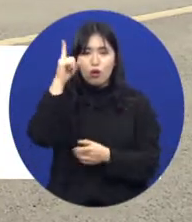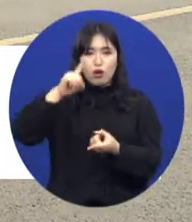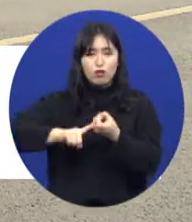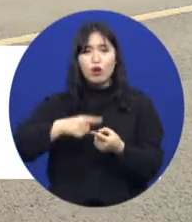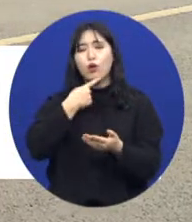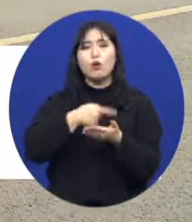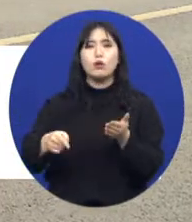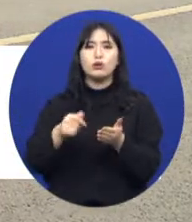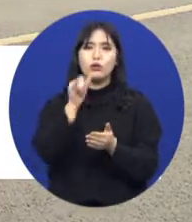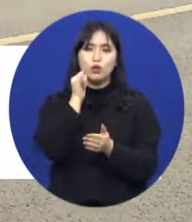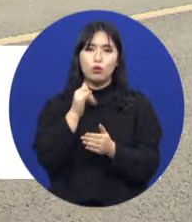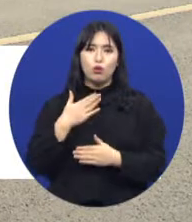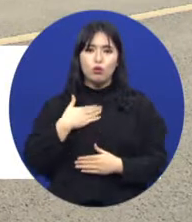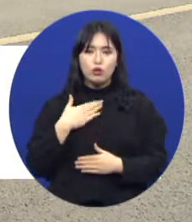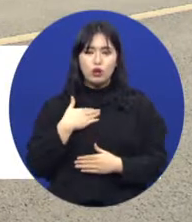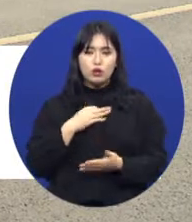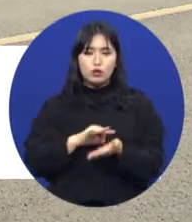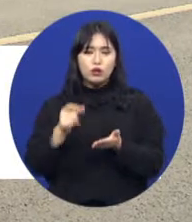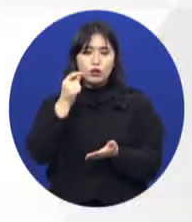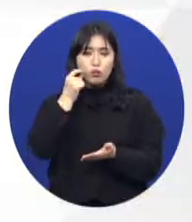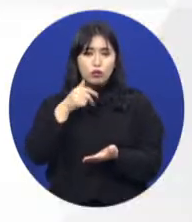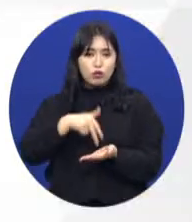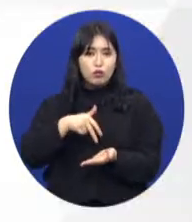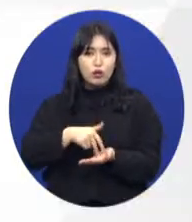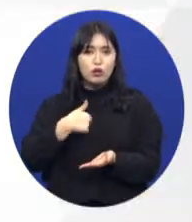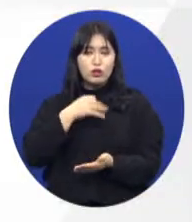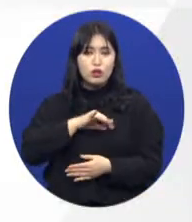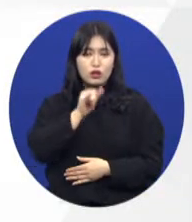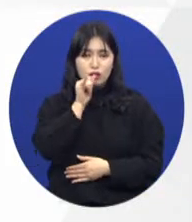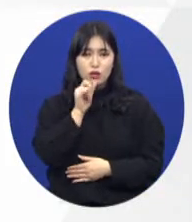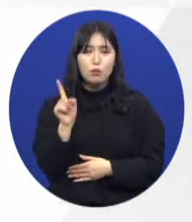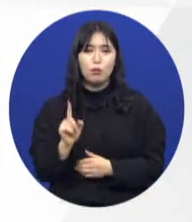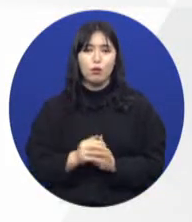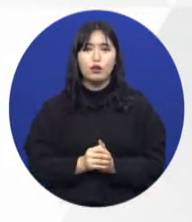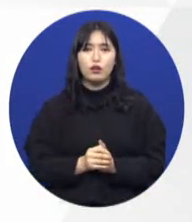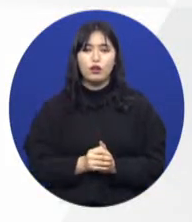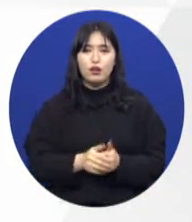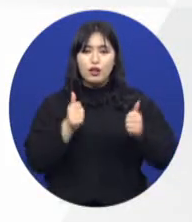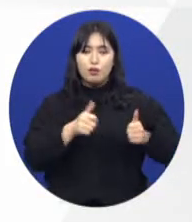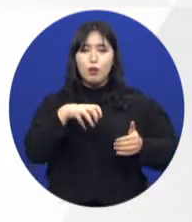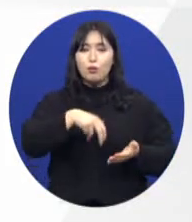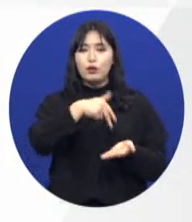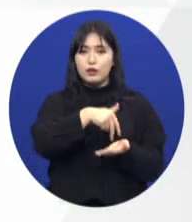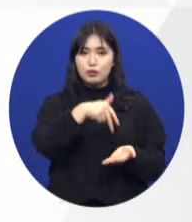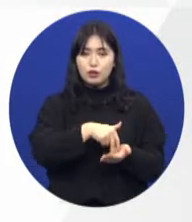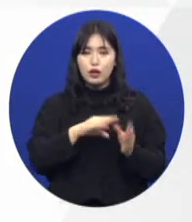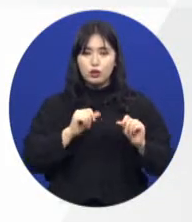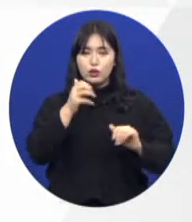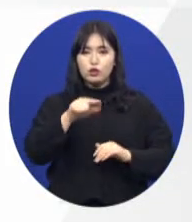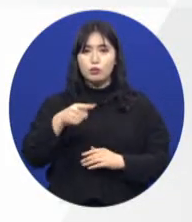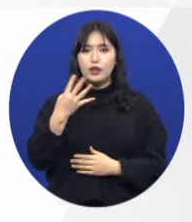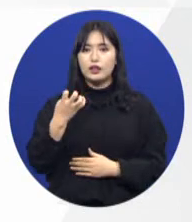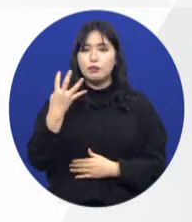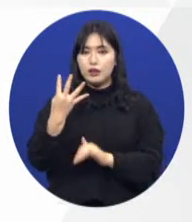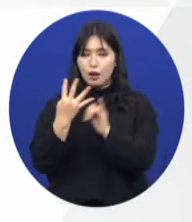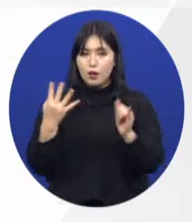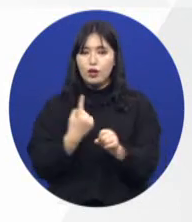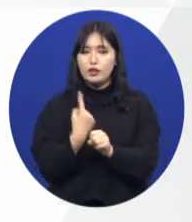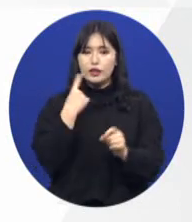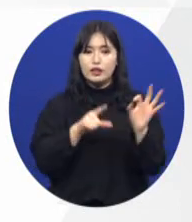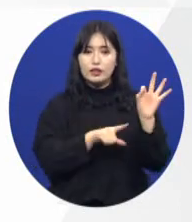훼손하고 우리한테 무슨 이익이 있냐는 거죠. 법원은 최근 토지주 144명과 지난해